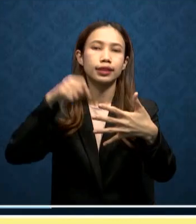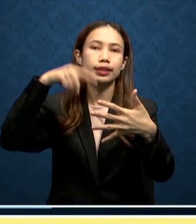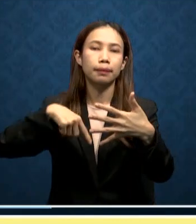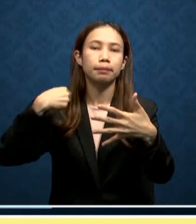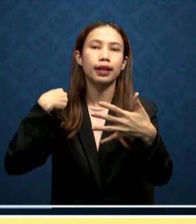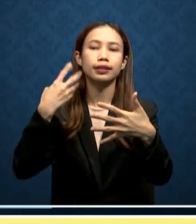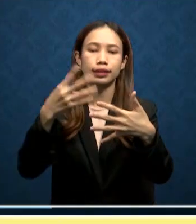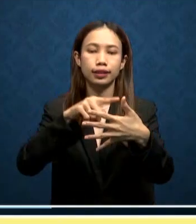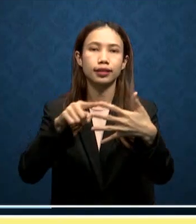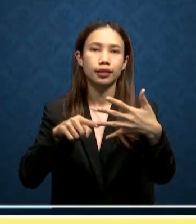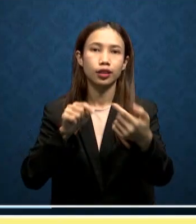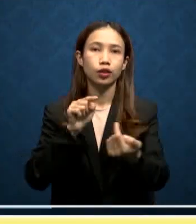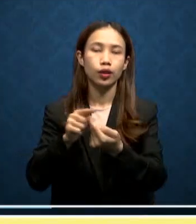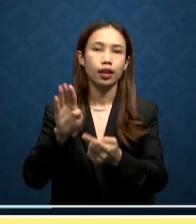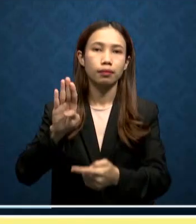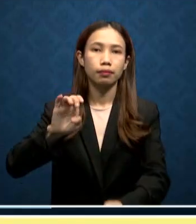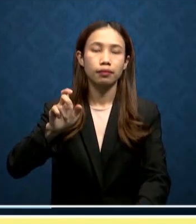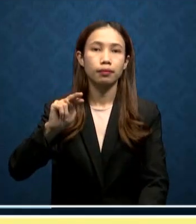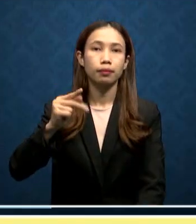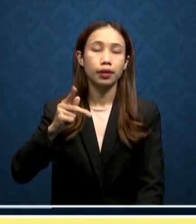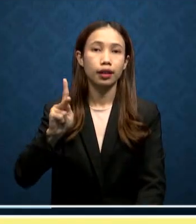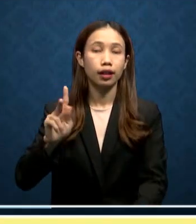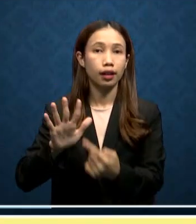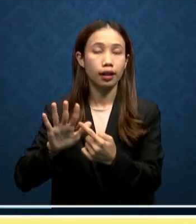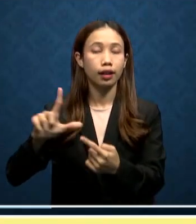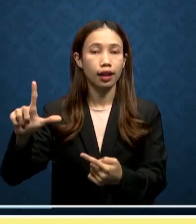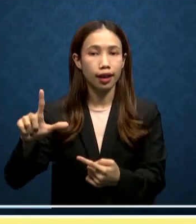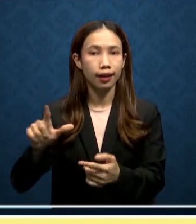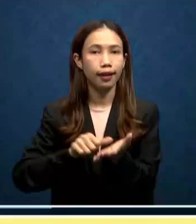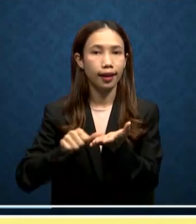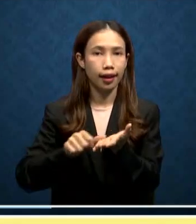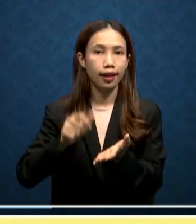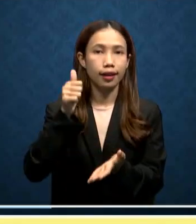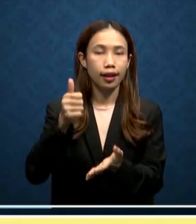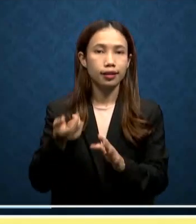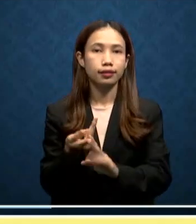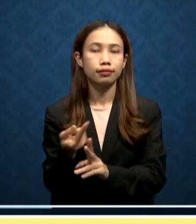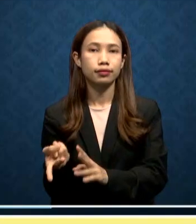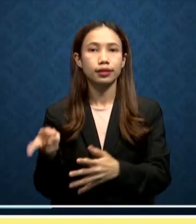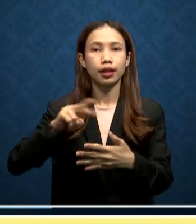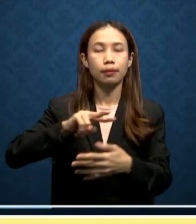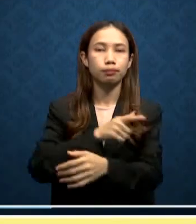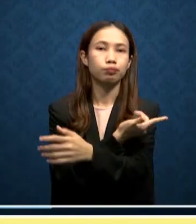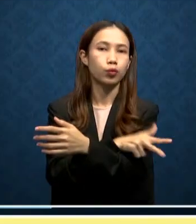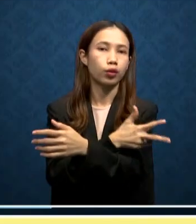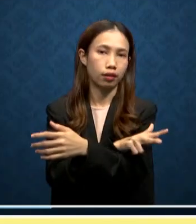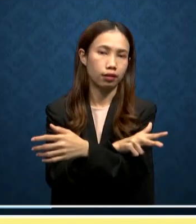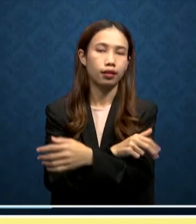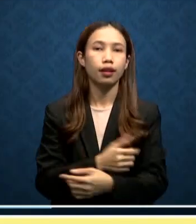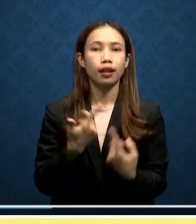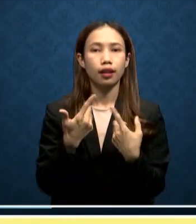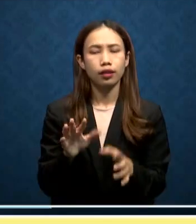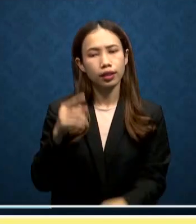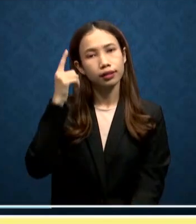จังหวัดยกเว้นบึงกาที่แก้ปัญหาได้เอาภูเก็ตขึ้นมาแทนทีนี้มันก็น่าคิดว่าว่า